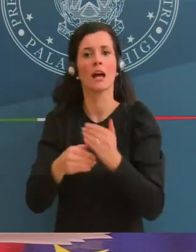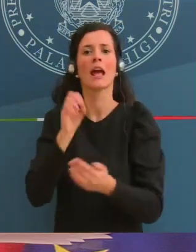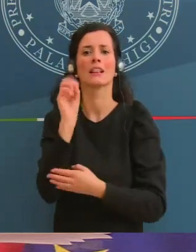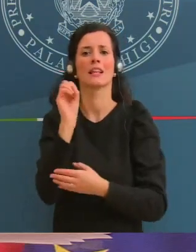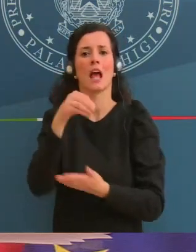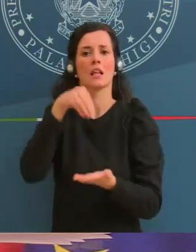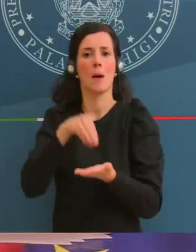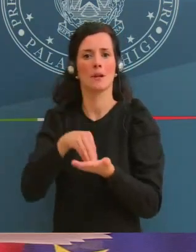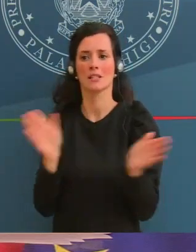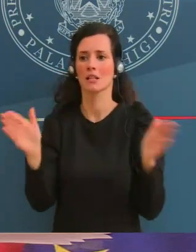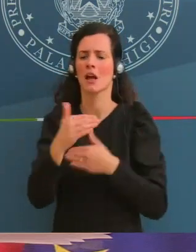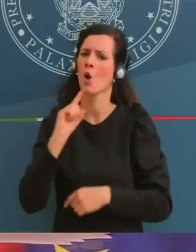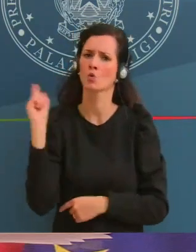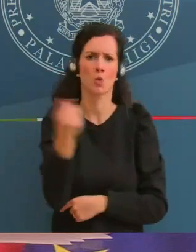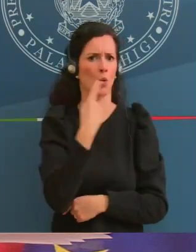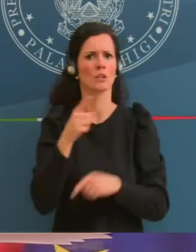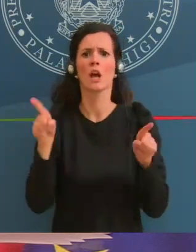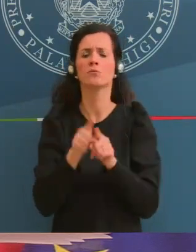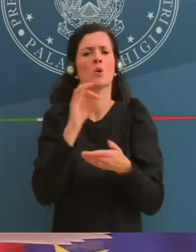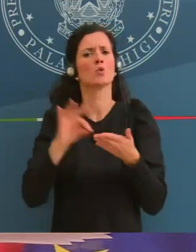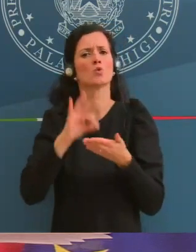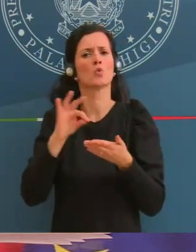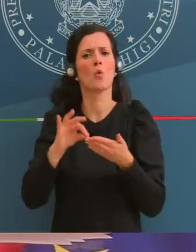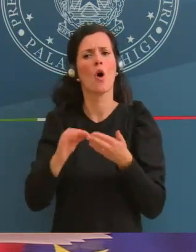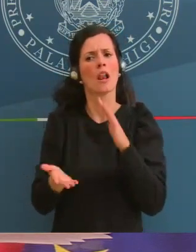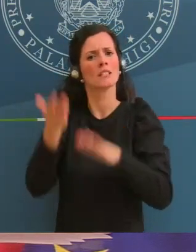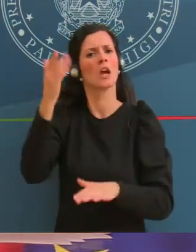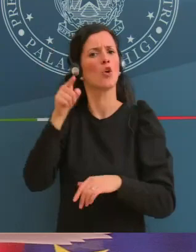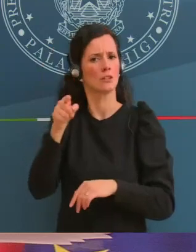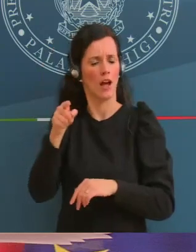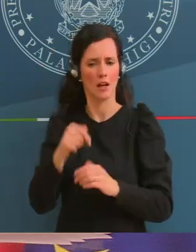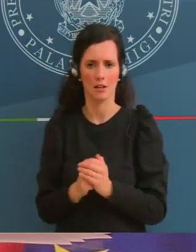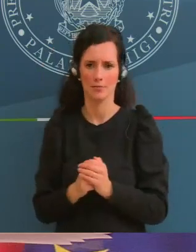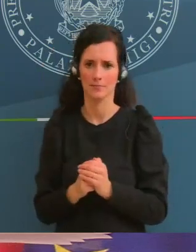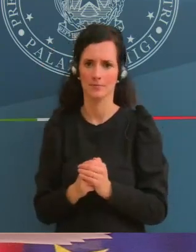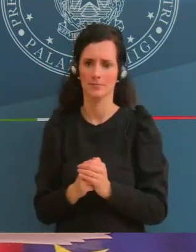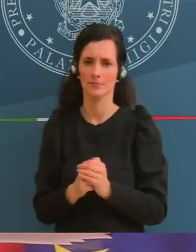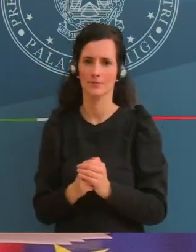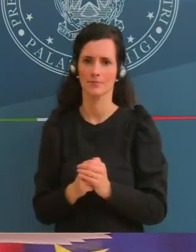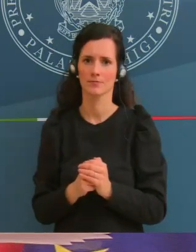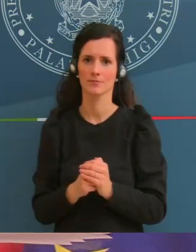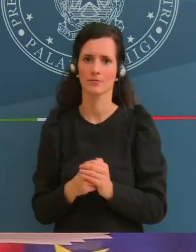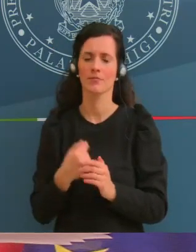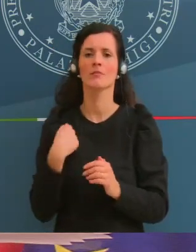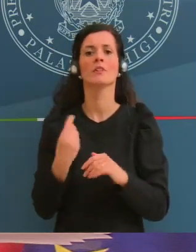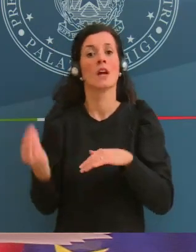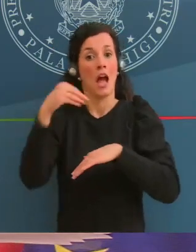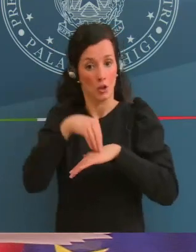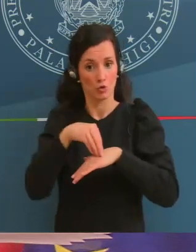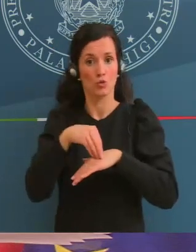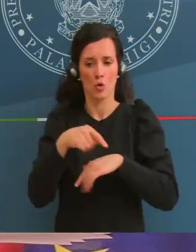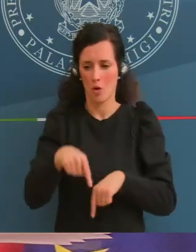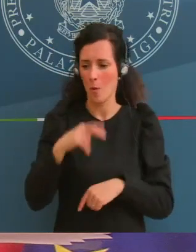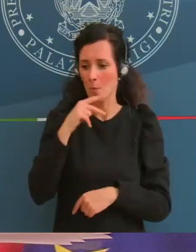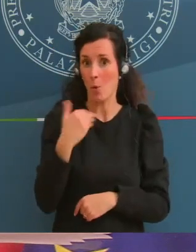questo pomeriggio ha avuto un incontro molto proficuo con i presidenti delle regioni degli enti locali e rappresentanti degli enti locali li ringrazio